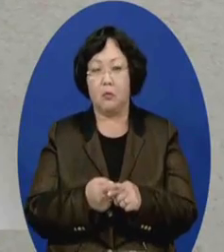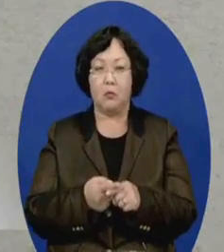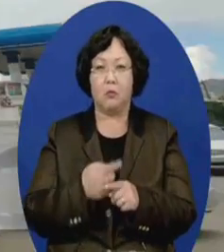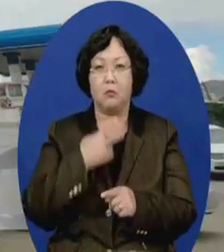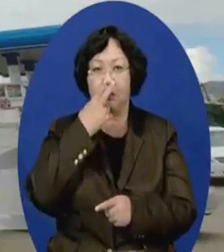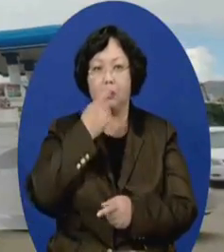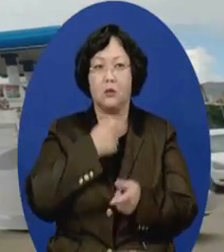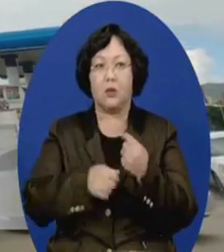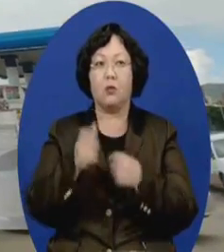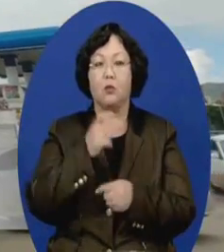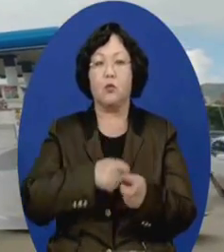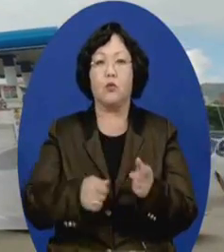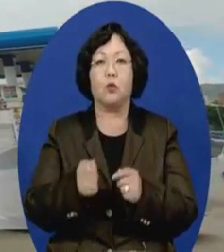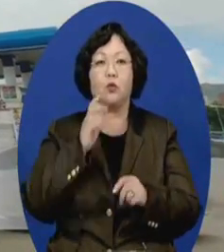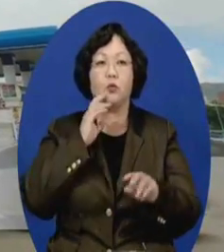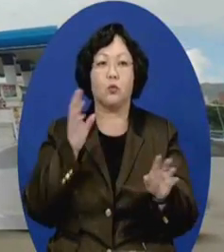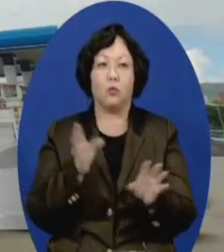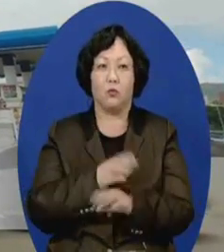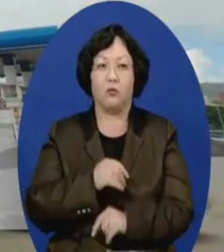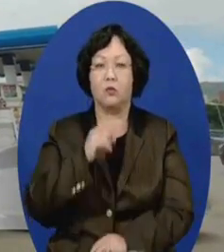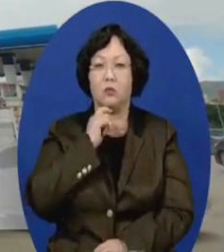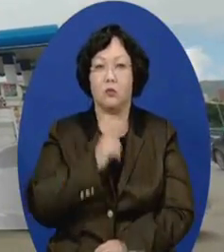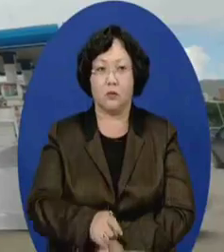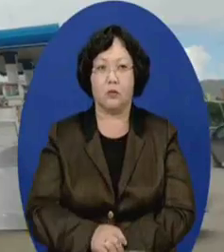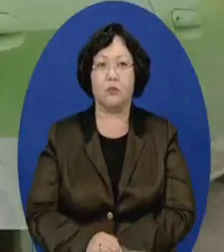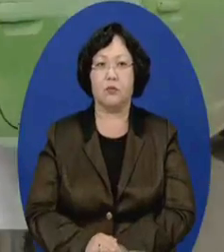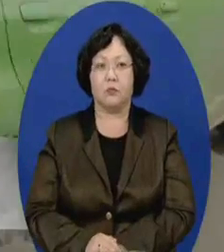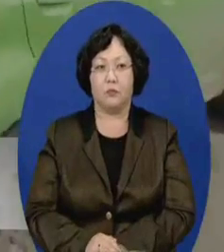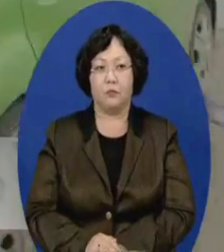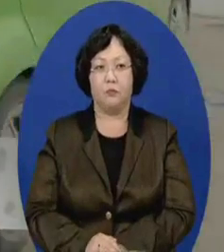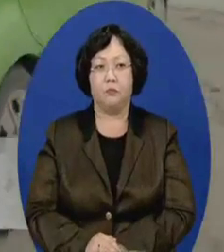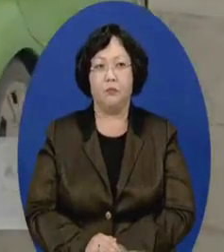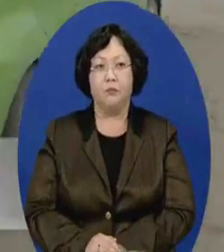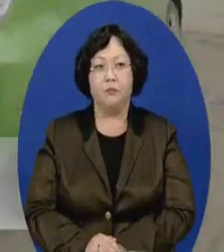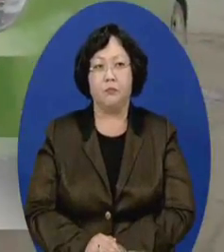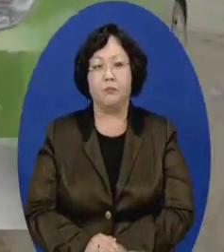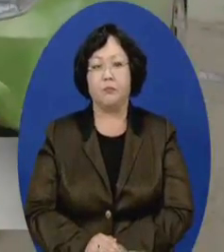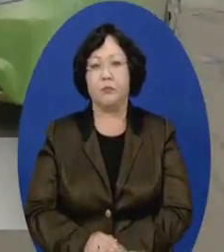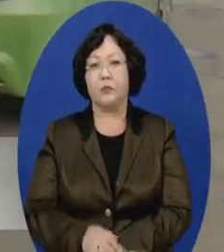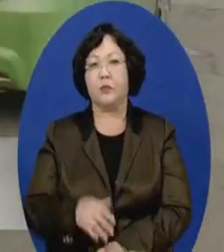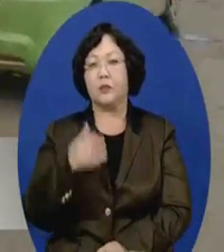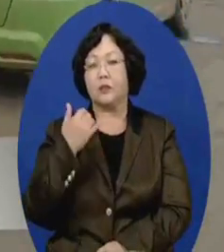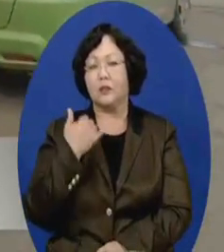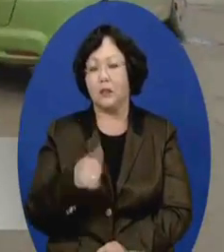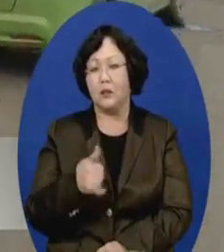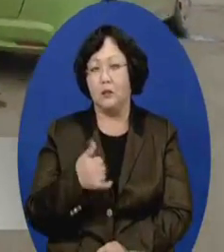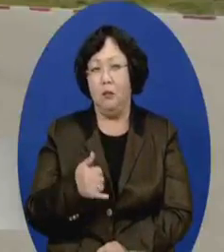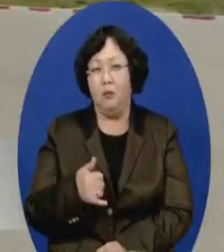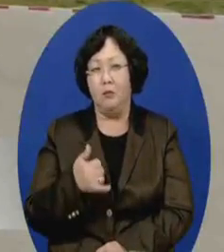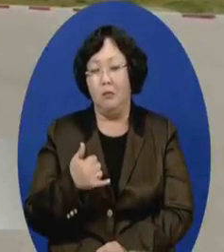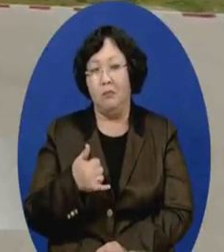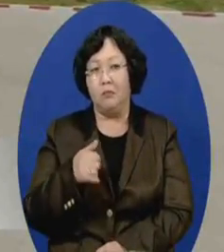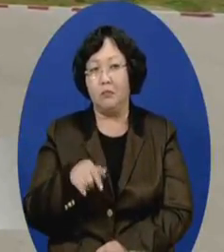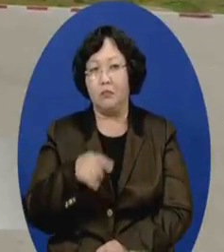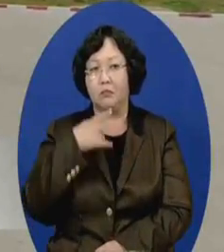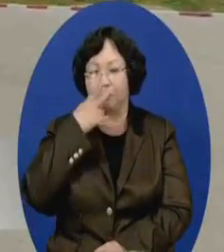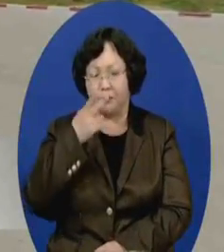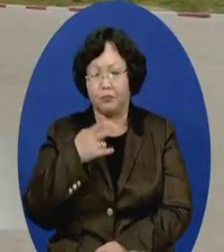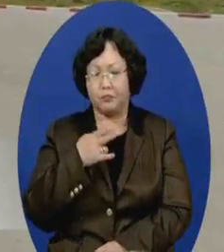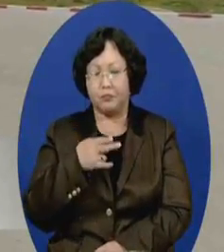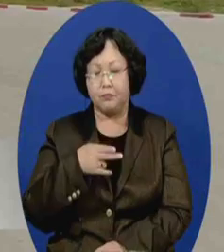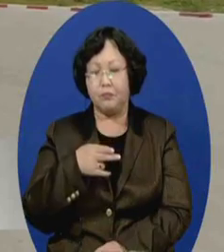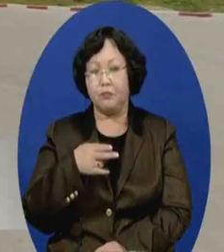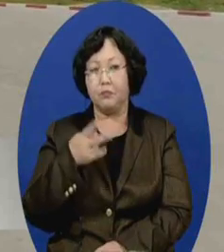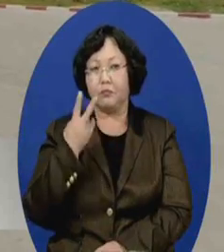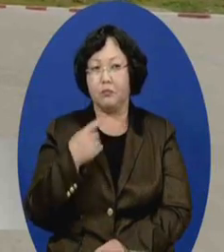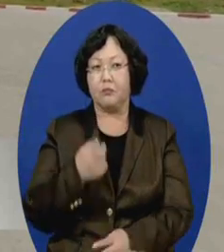импортлогчид зохицуулна гэх тайлбарыг ашигт малтмал газрын төсний газрын орлогч дарга өгсөн юм а. За харин зарим их сурвалжийн хэлснээр шатхуун